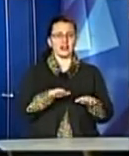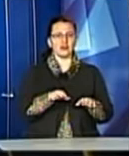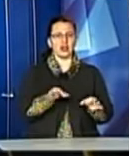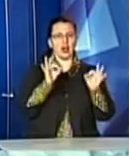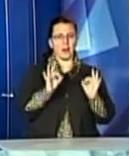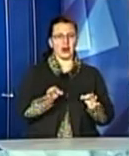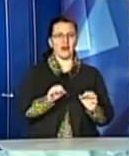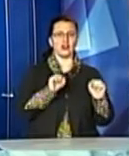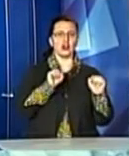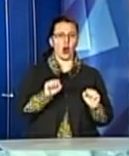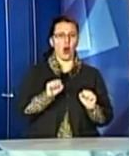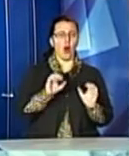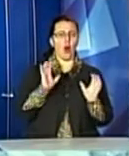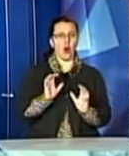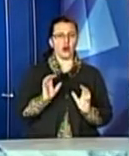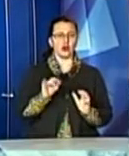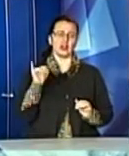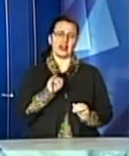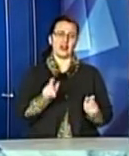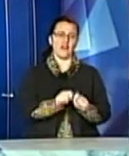кордону та збереженням його відкритості